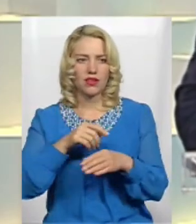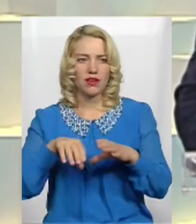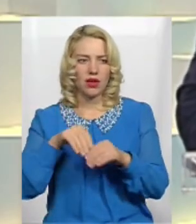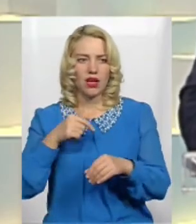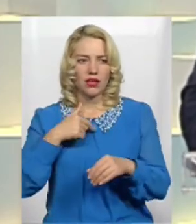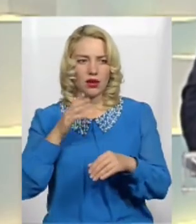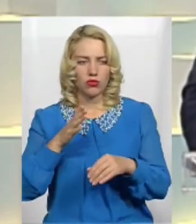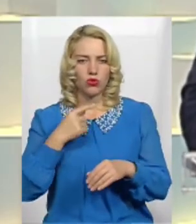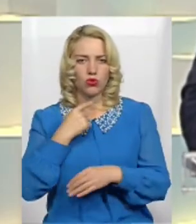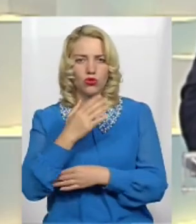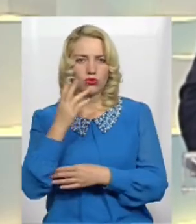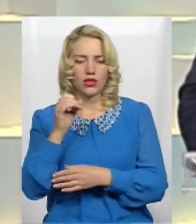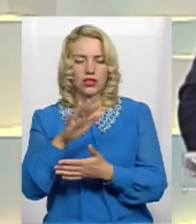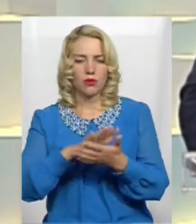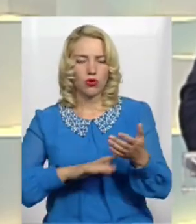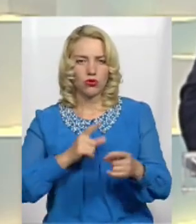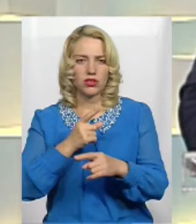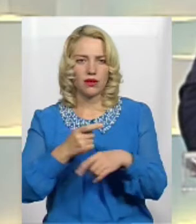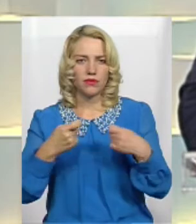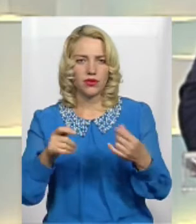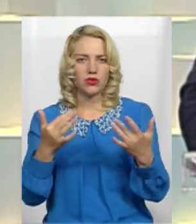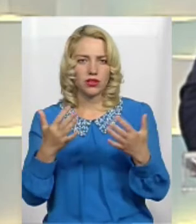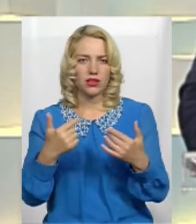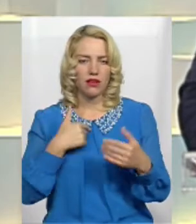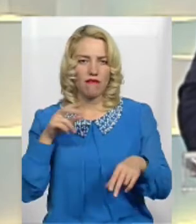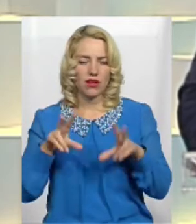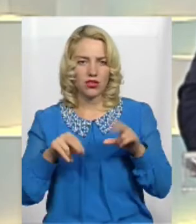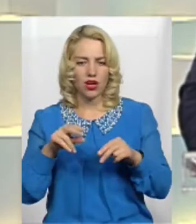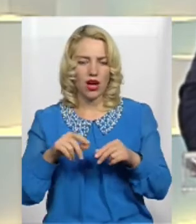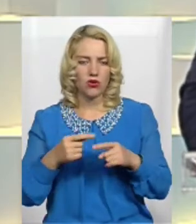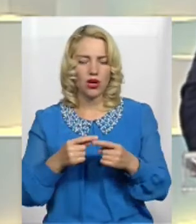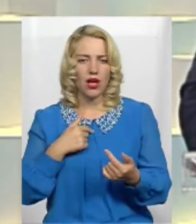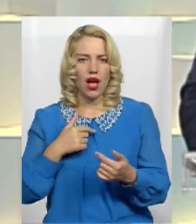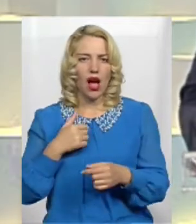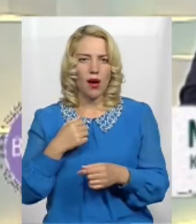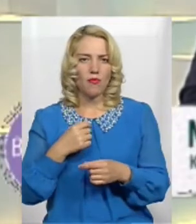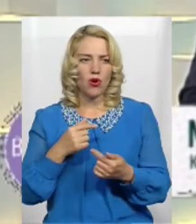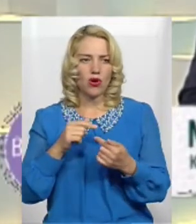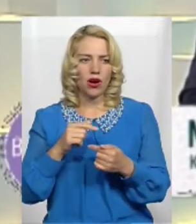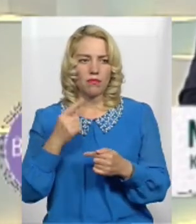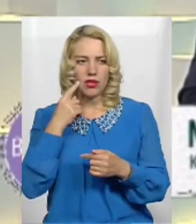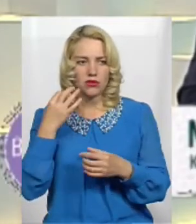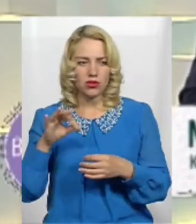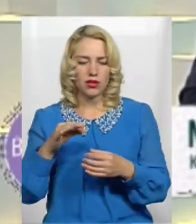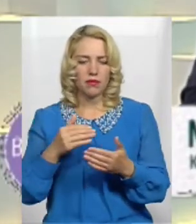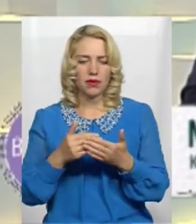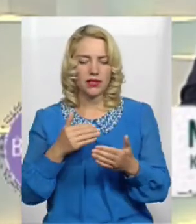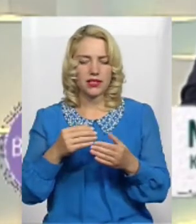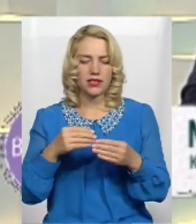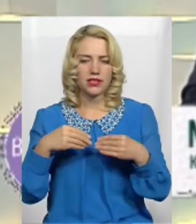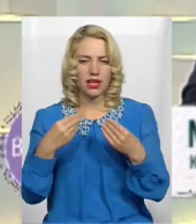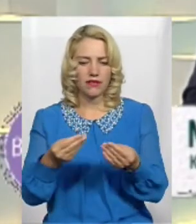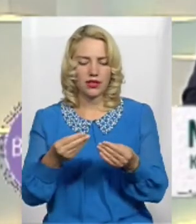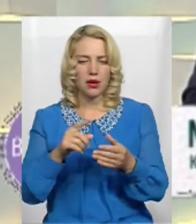буду голосувати обов'язково за продовження мораторію, оскільки вважаю аморально сьогодні з боку політиків ставити питання